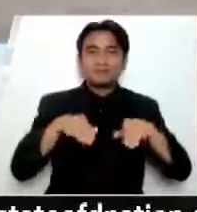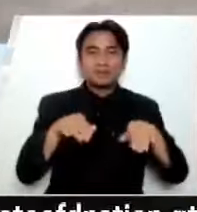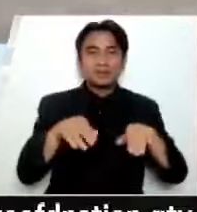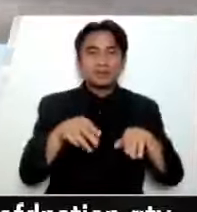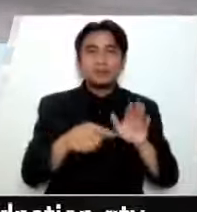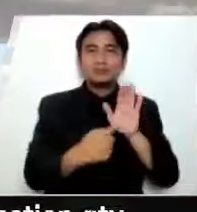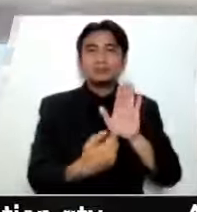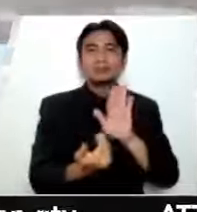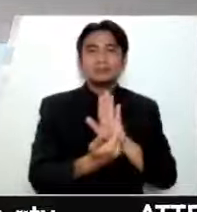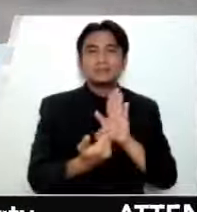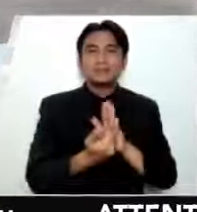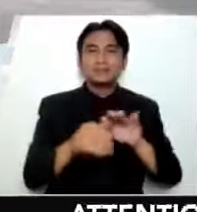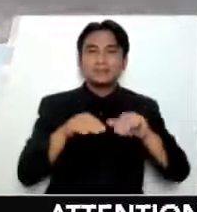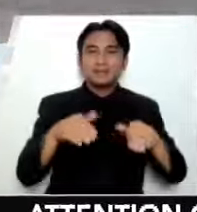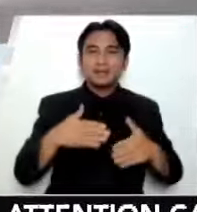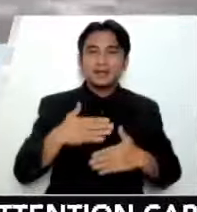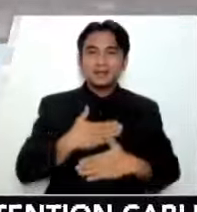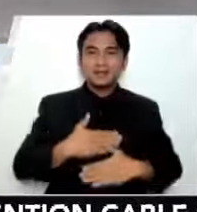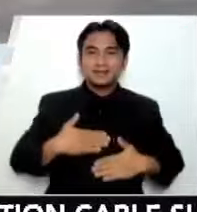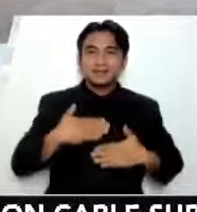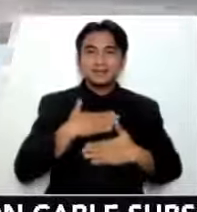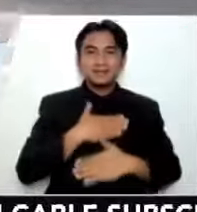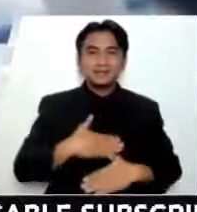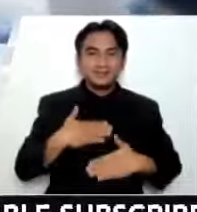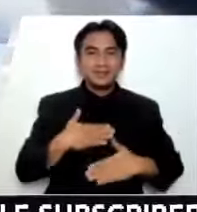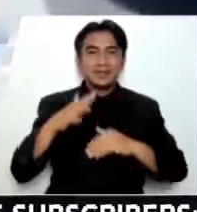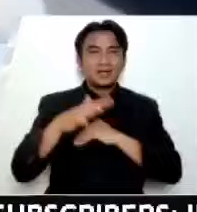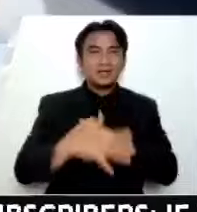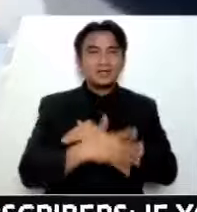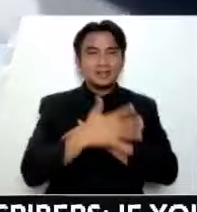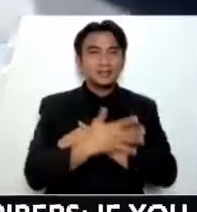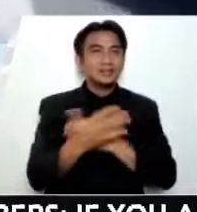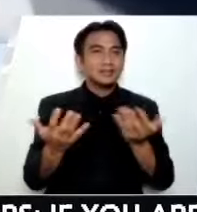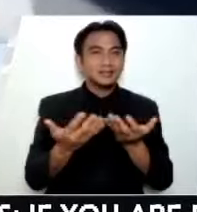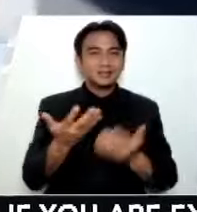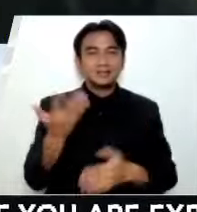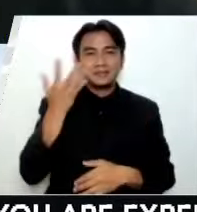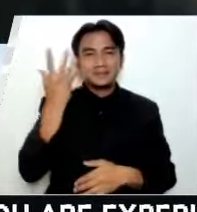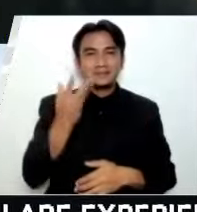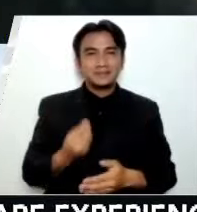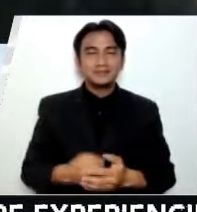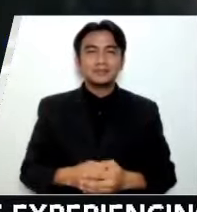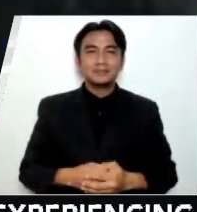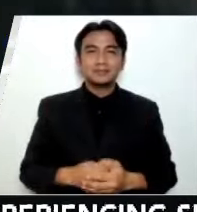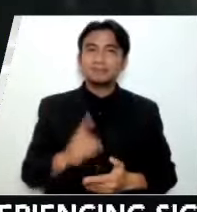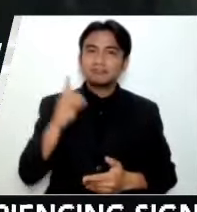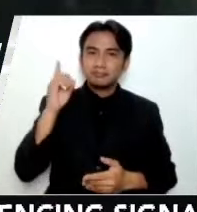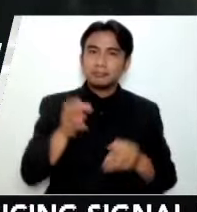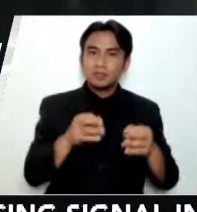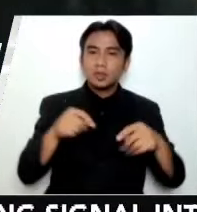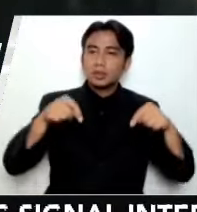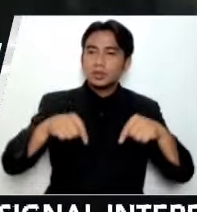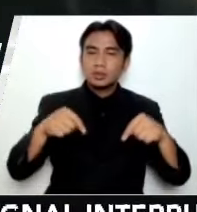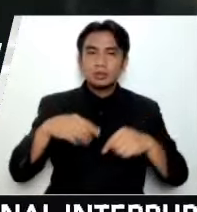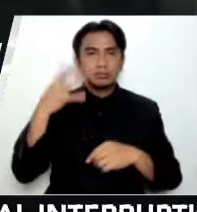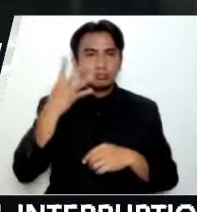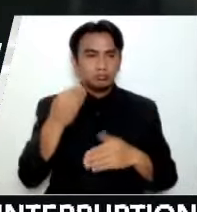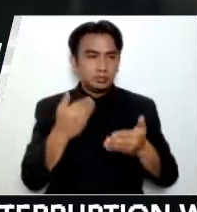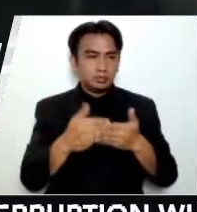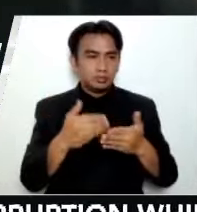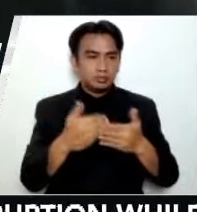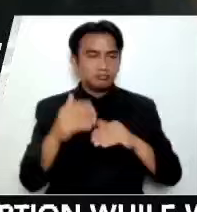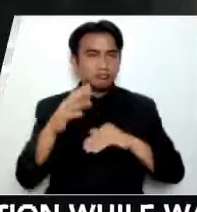tila playground nilang dagat sa Mabini, Batangas. Yung lugar kasi namin dito sa Mabini sa Batangas, tabing dagat. Tapos lahat kami dito